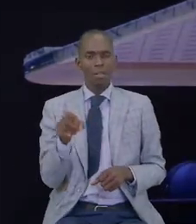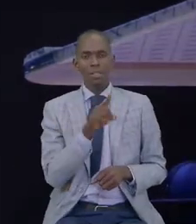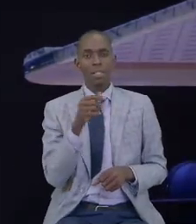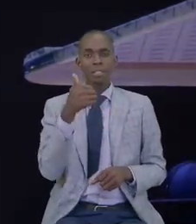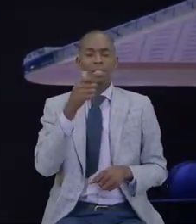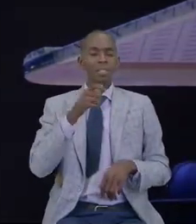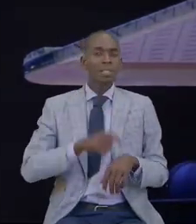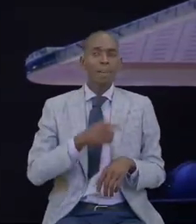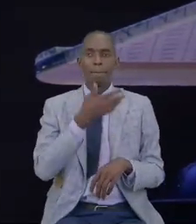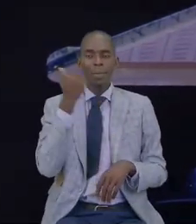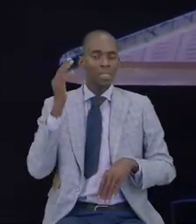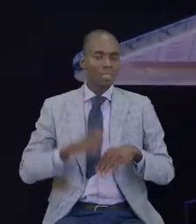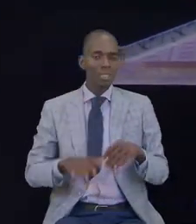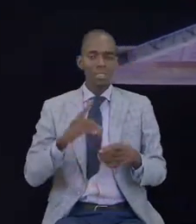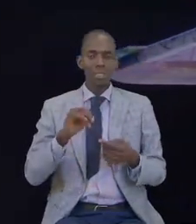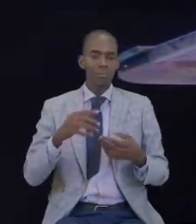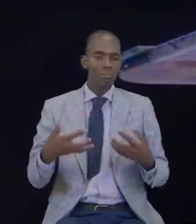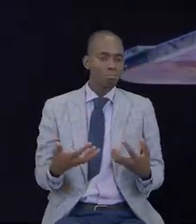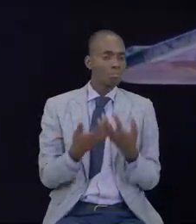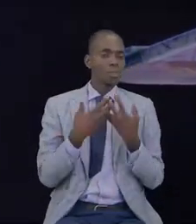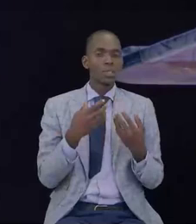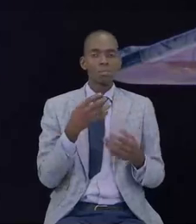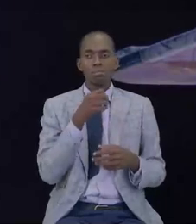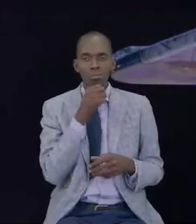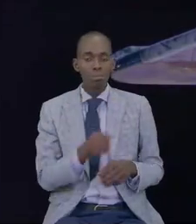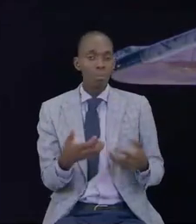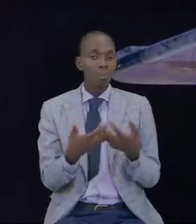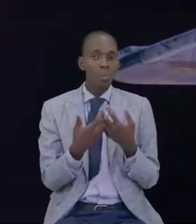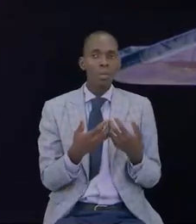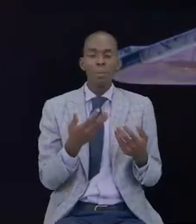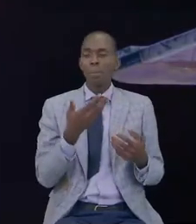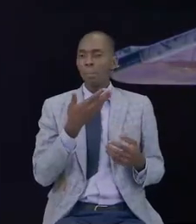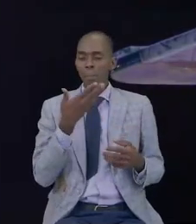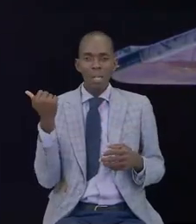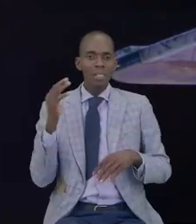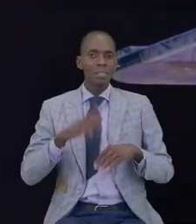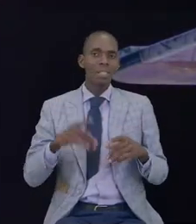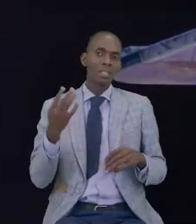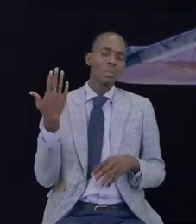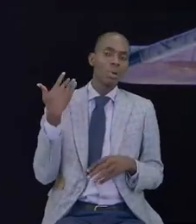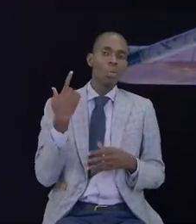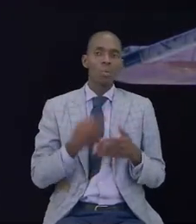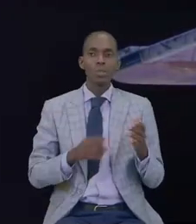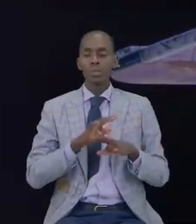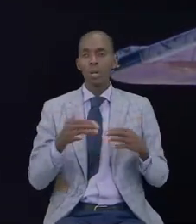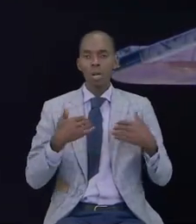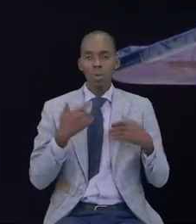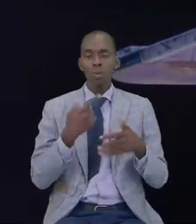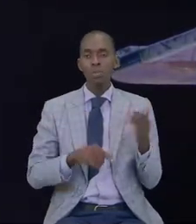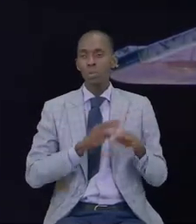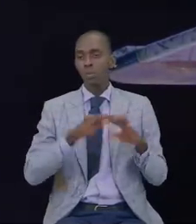10 fois supérieurs que leur père, 10 fois supérieurs que leur passé. Ce qu'ils n'avaient pas, ce qu'ils ne connaissaient pas